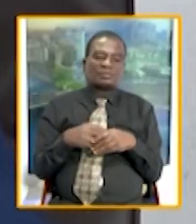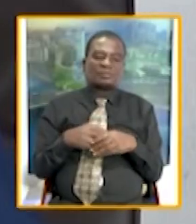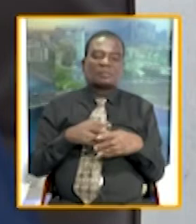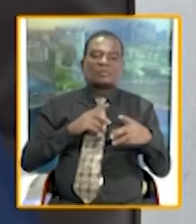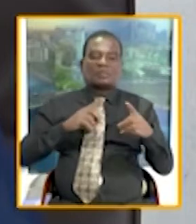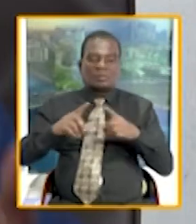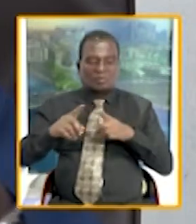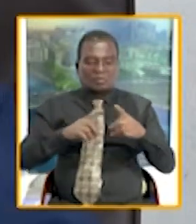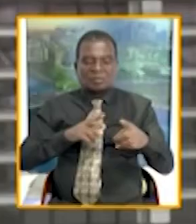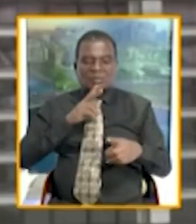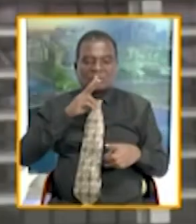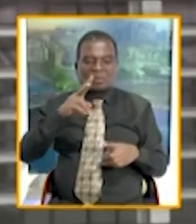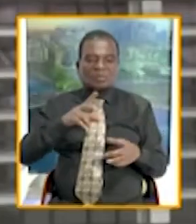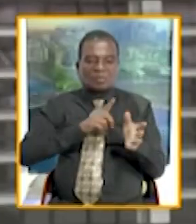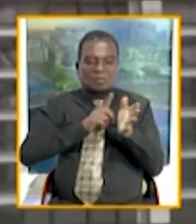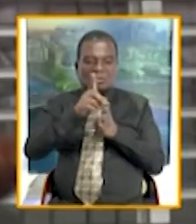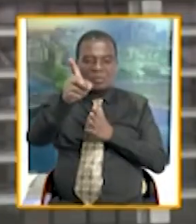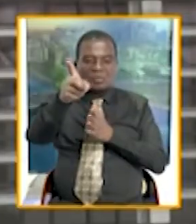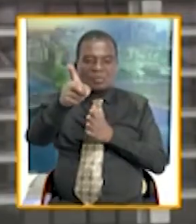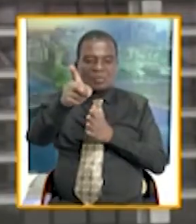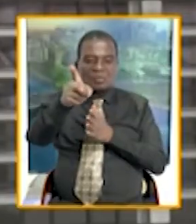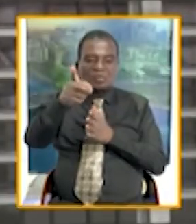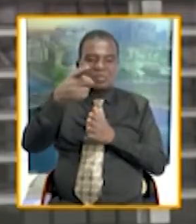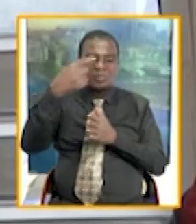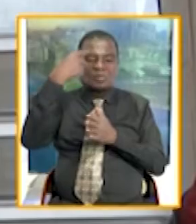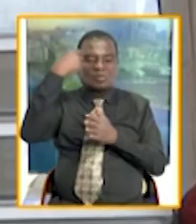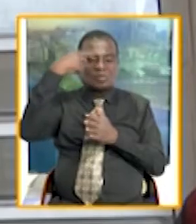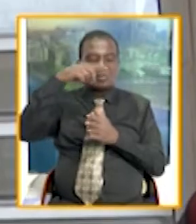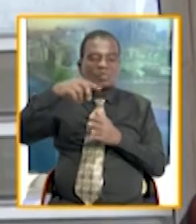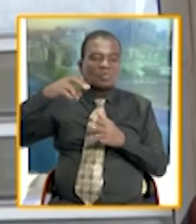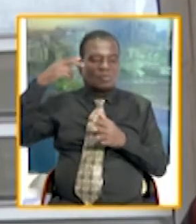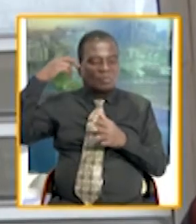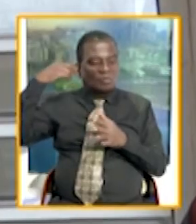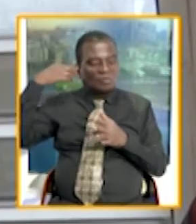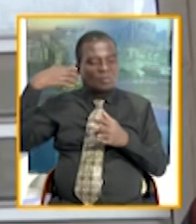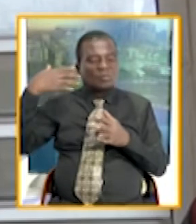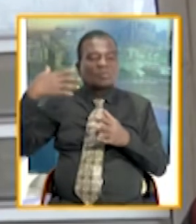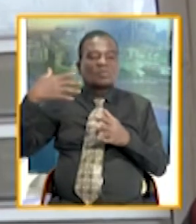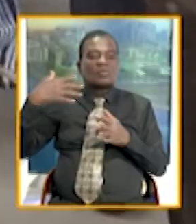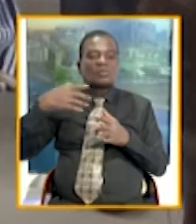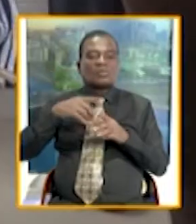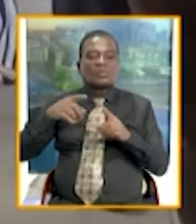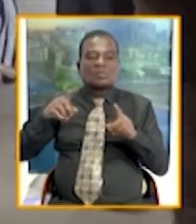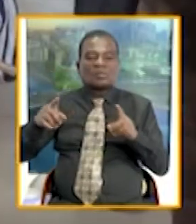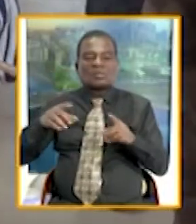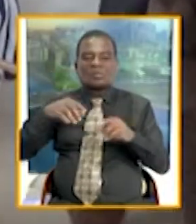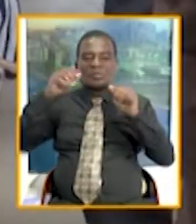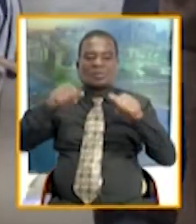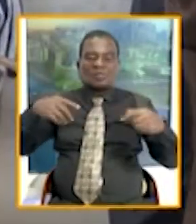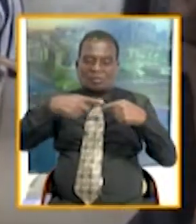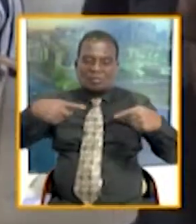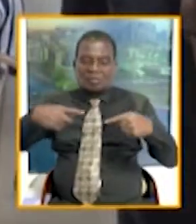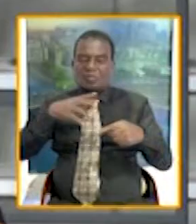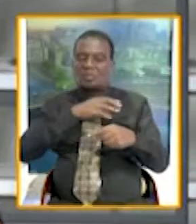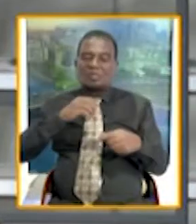Échange franc et direct pour lever le voile sur les incompréhensions, divergences et autres velléités qui pourraient s'opposer